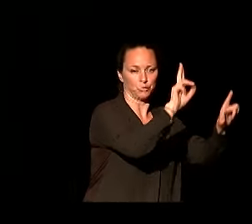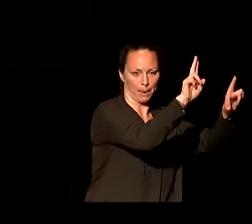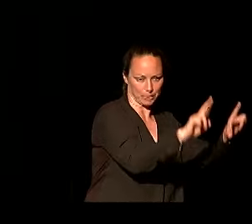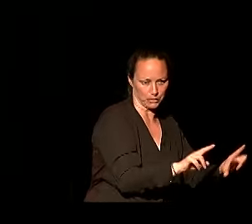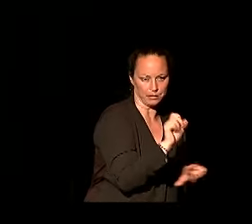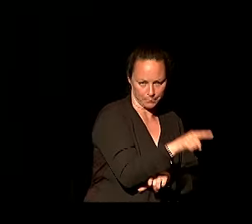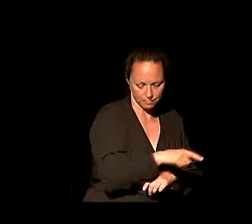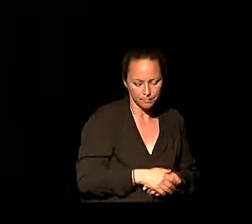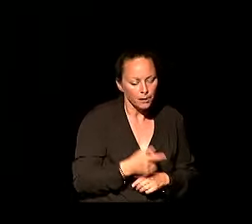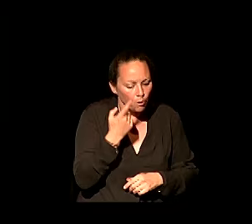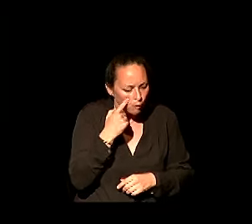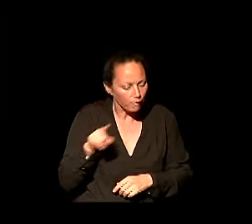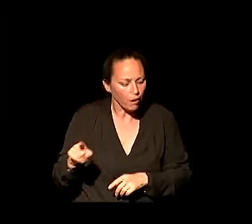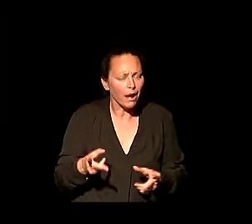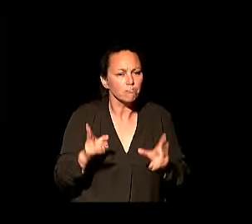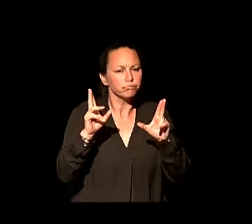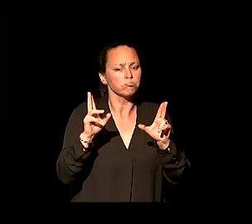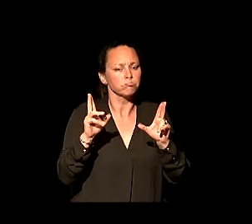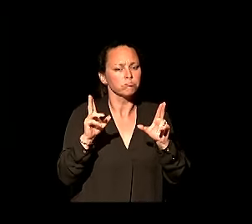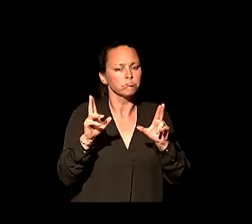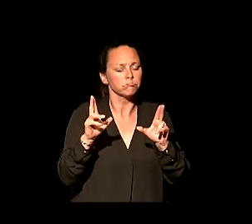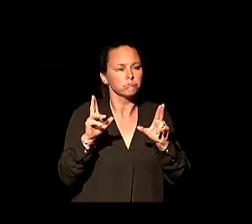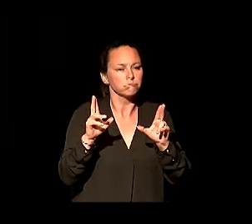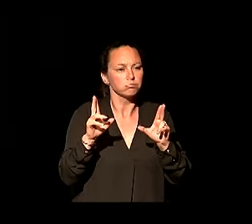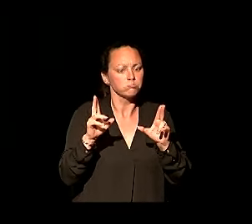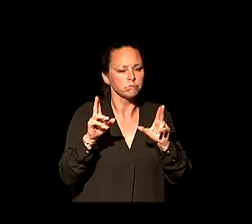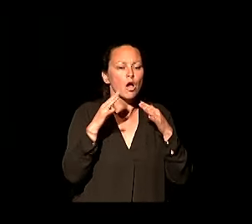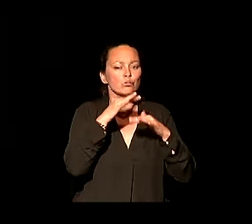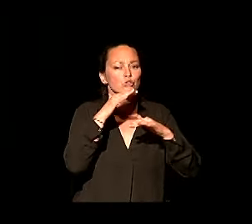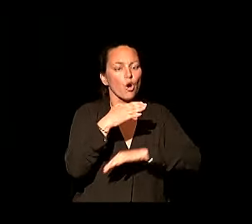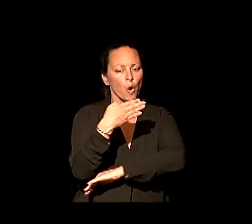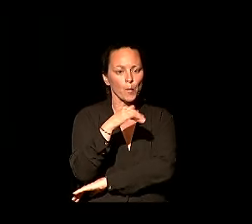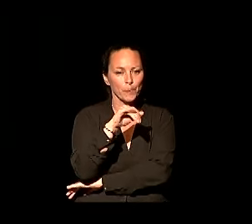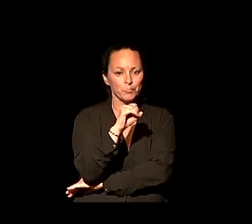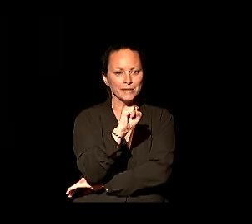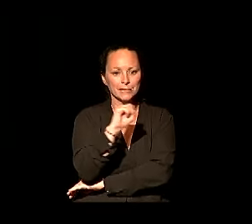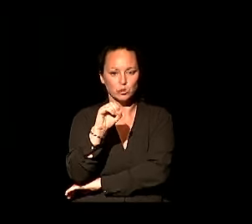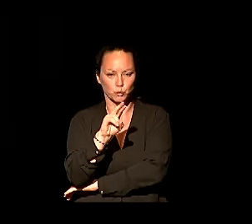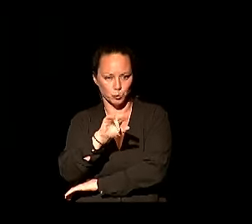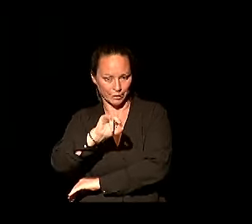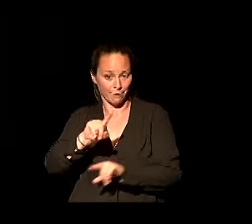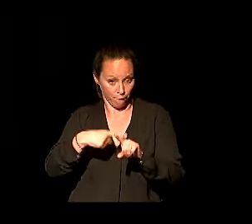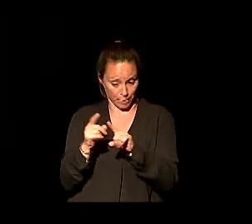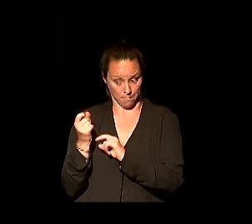Alors, on va regarder un extrait de Chant du Missouri, donc, et puis on va en parler